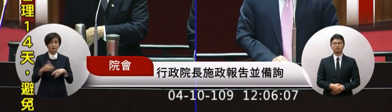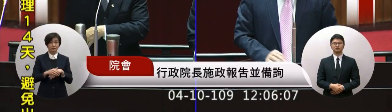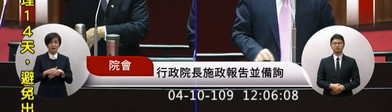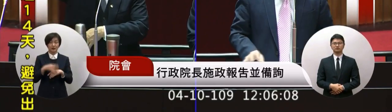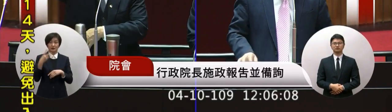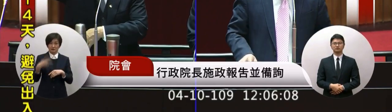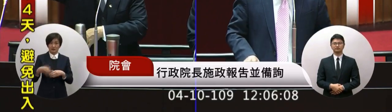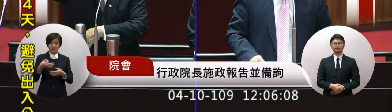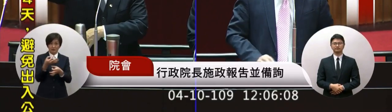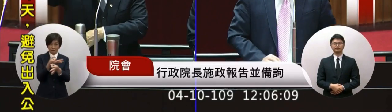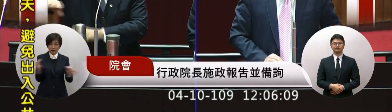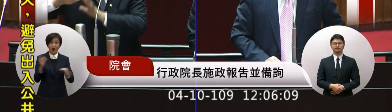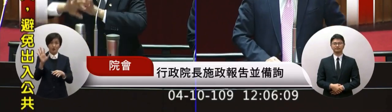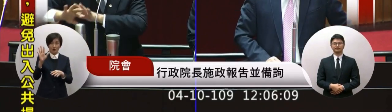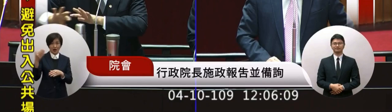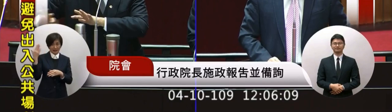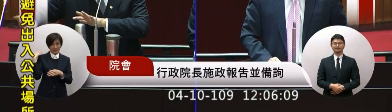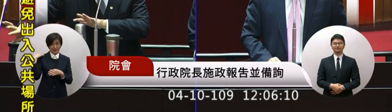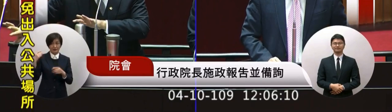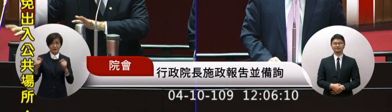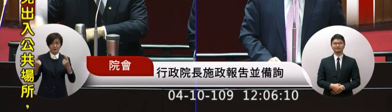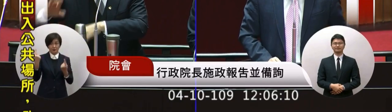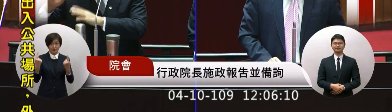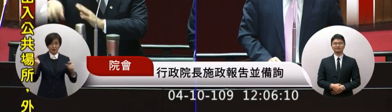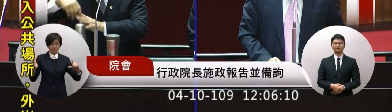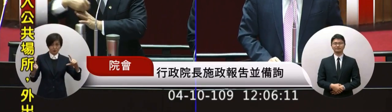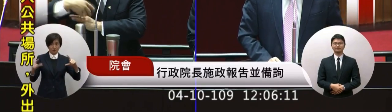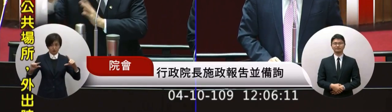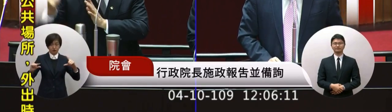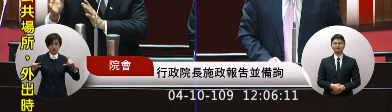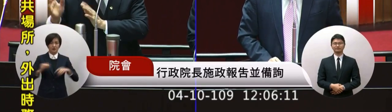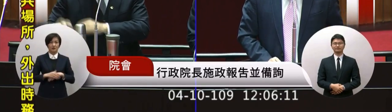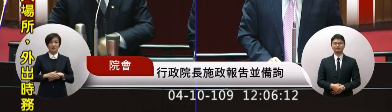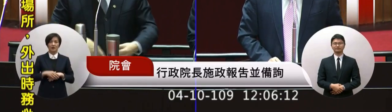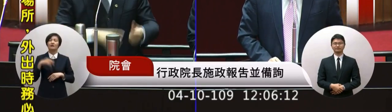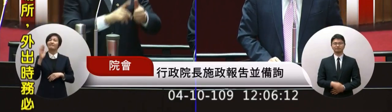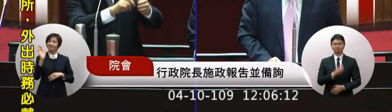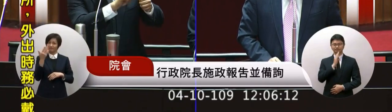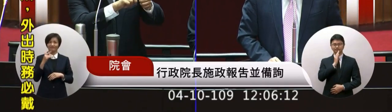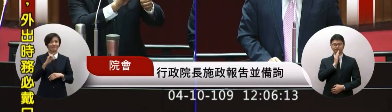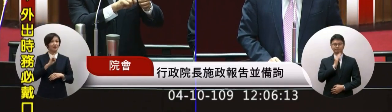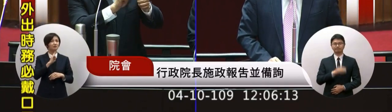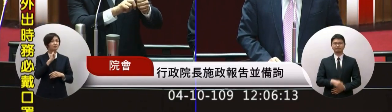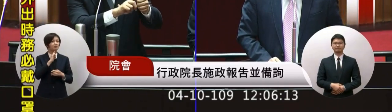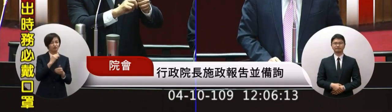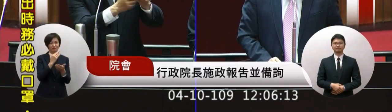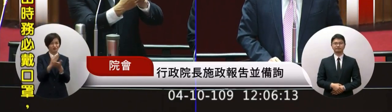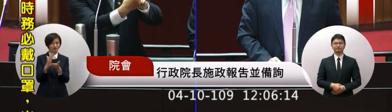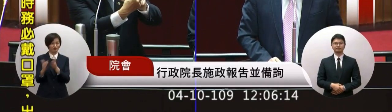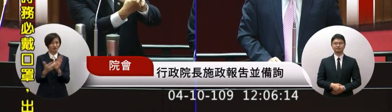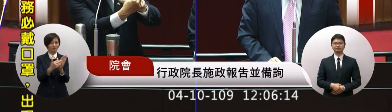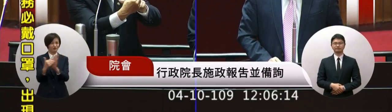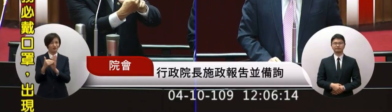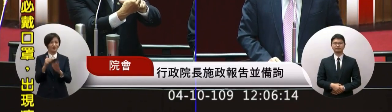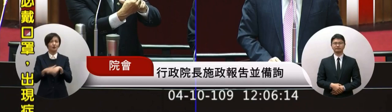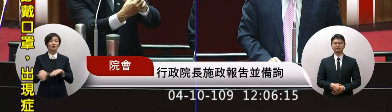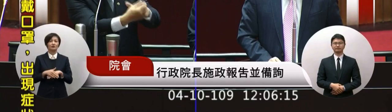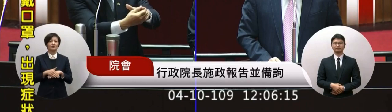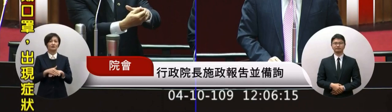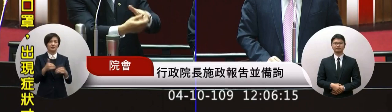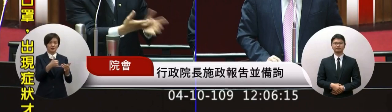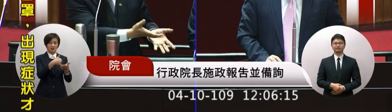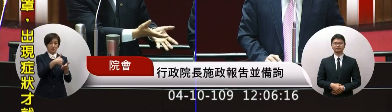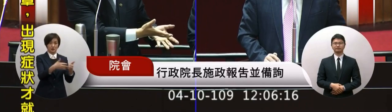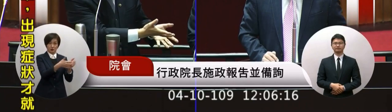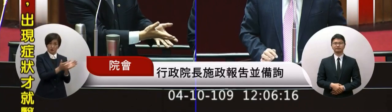金比当年那个多，但我们有排污，我们不是通通有奖， 是的， 我们不只是给弱势，还给需要的人，比